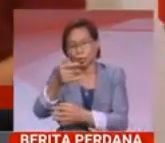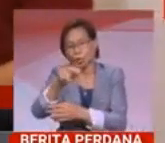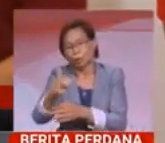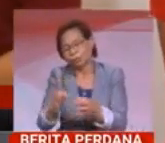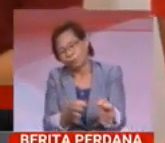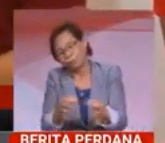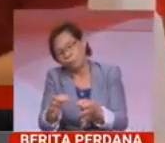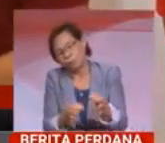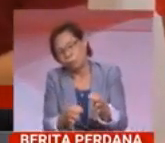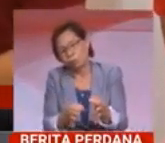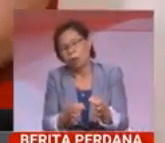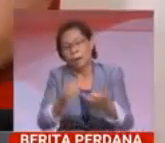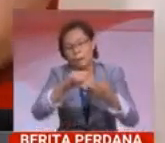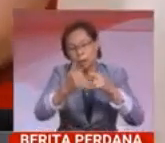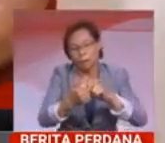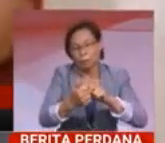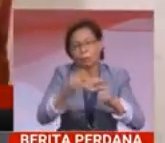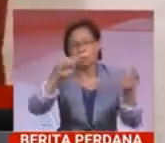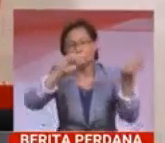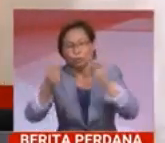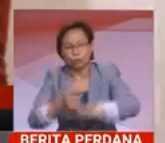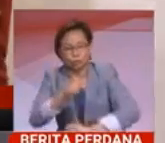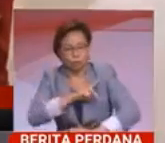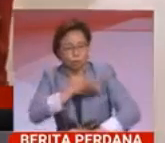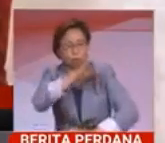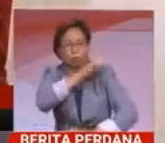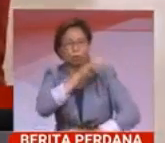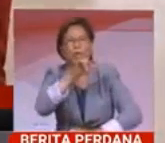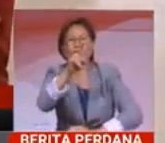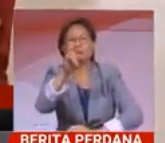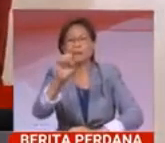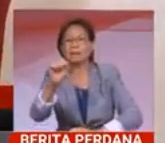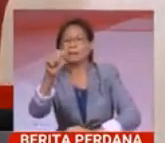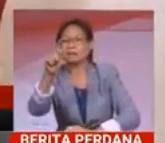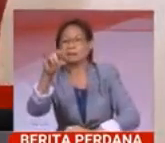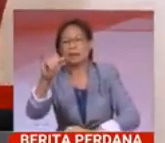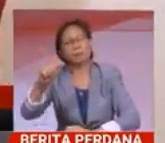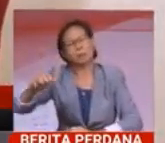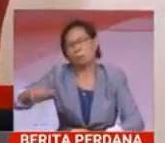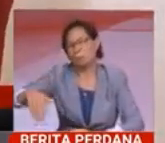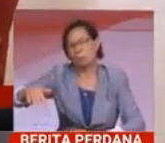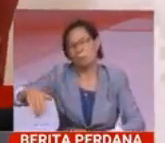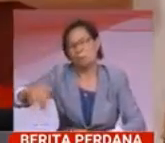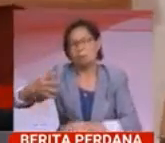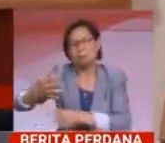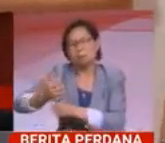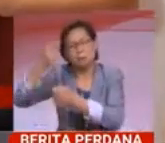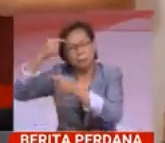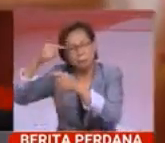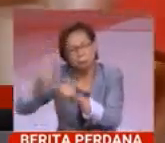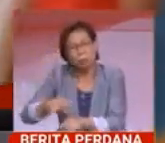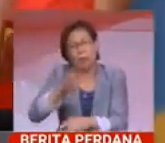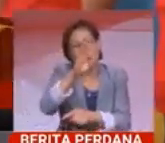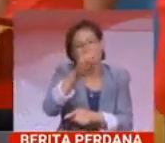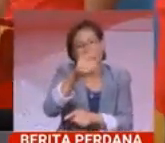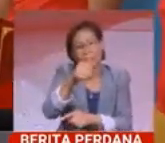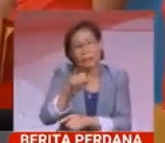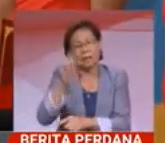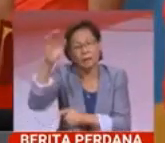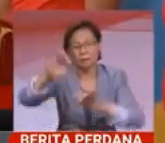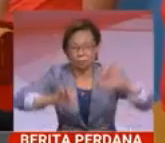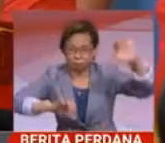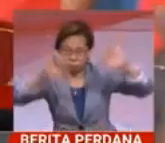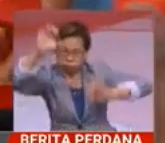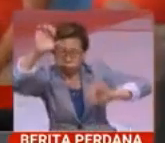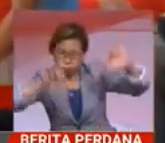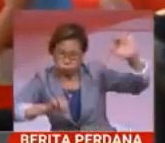mengulas ke berkenaan isu penukaran ketua jurulatih bisa jana dan masih belum ada kata sepakat namun efs bakal membuat